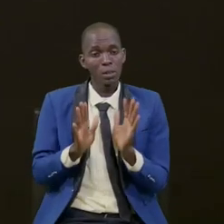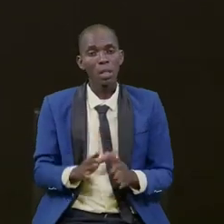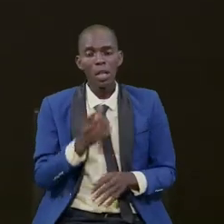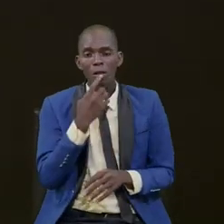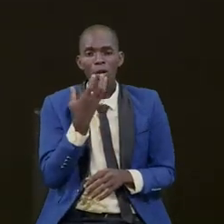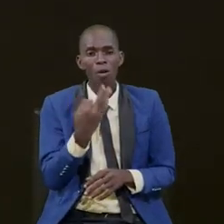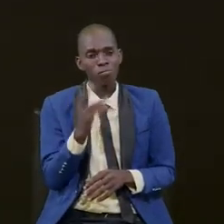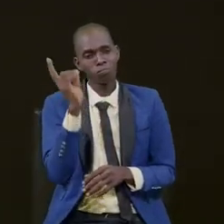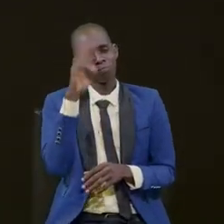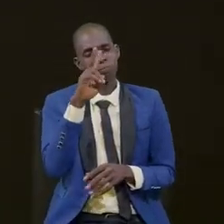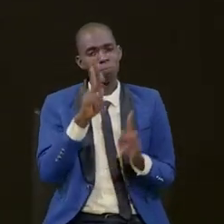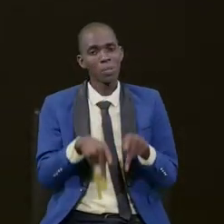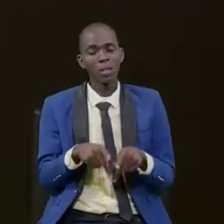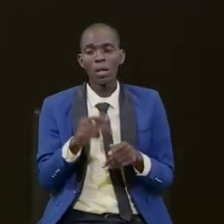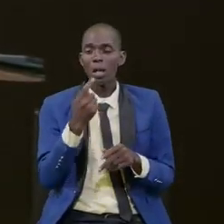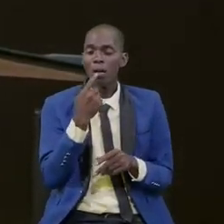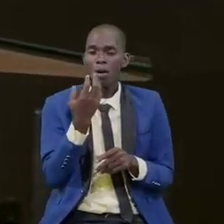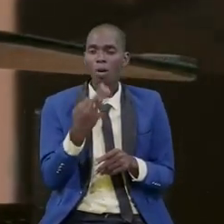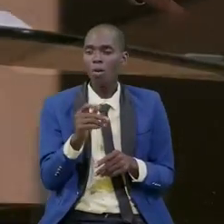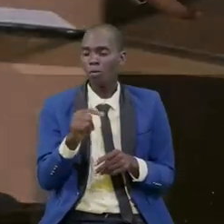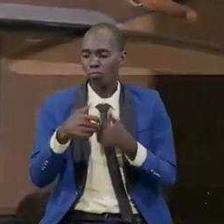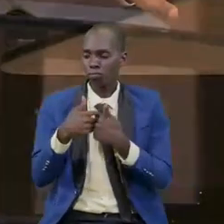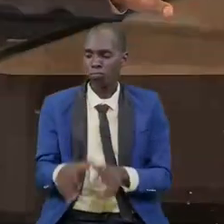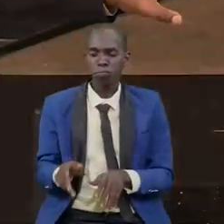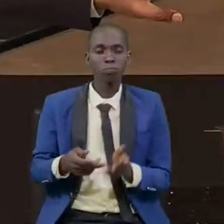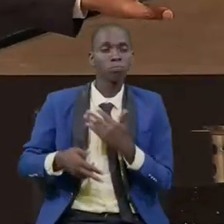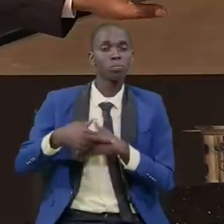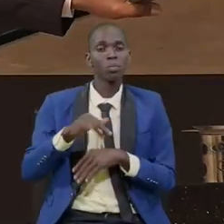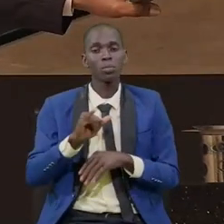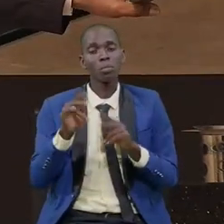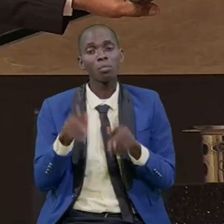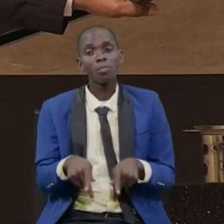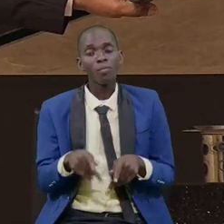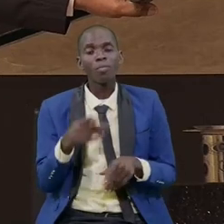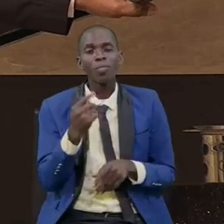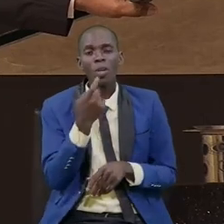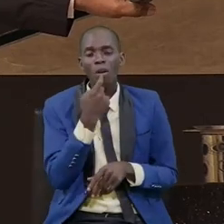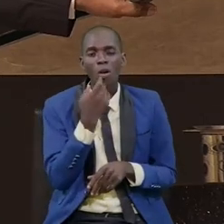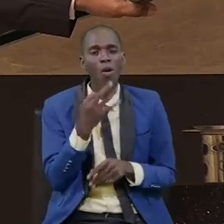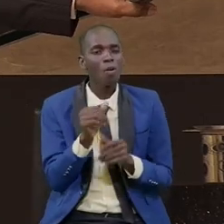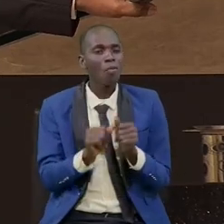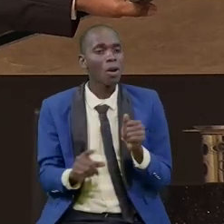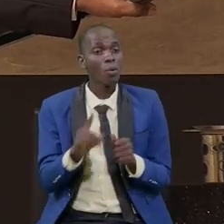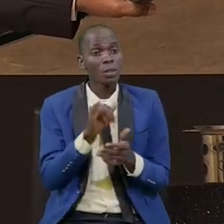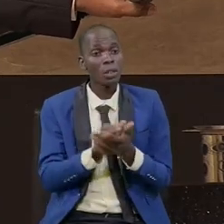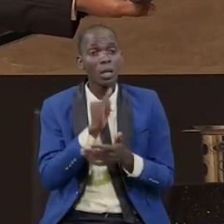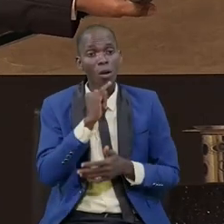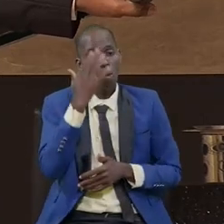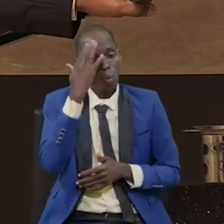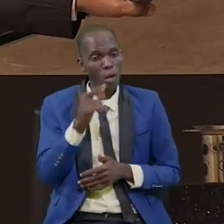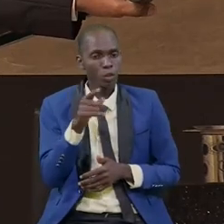de l'imprudent, la langue du prodigue. Il a le souci vis-à-vis de